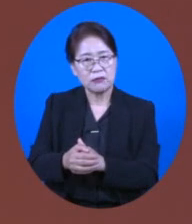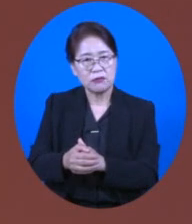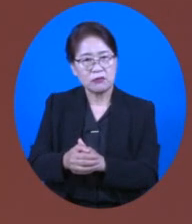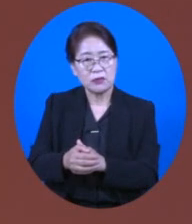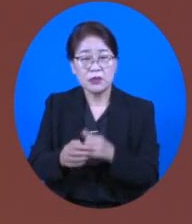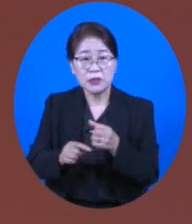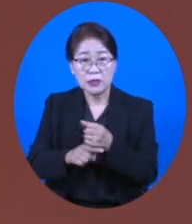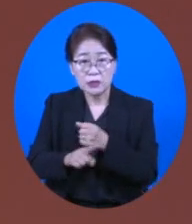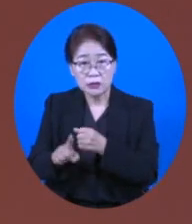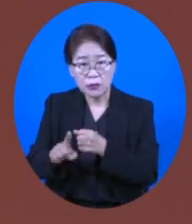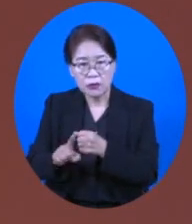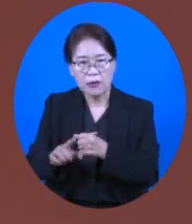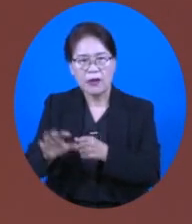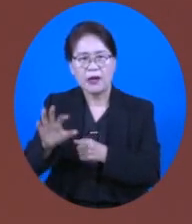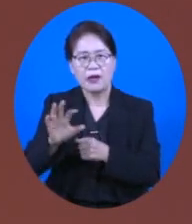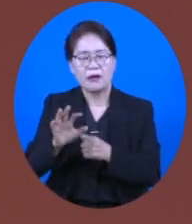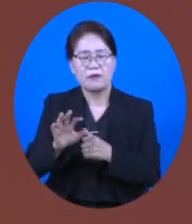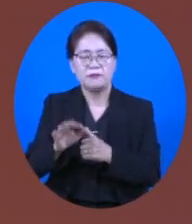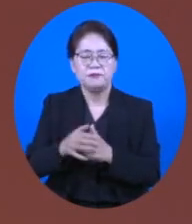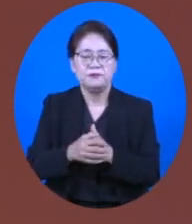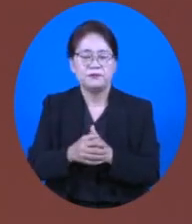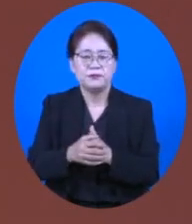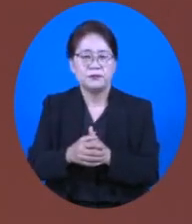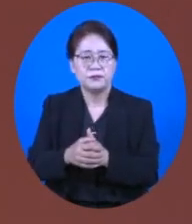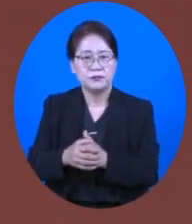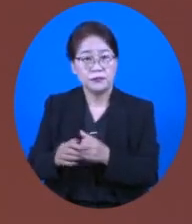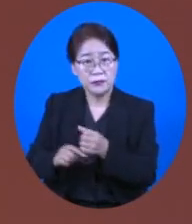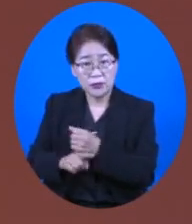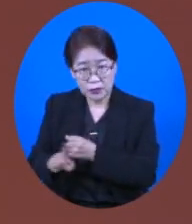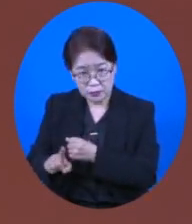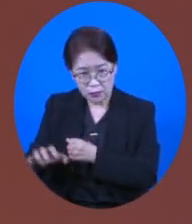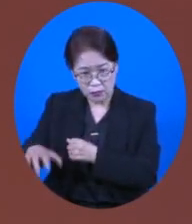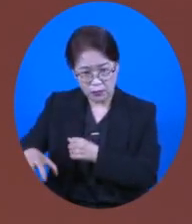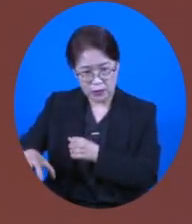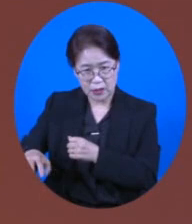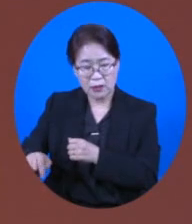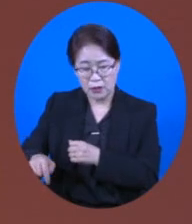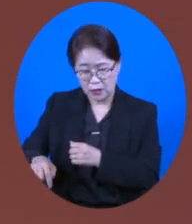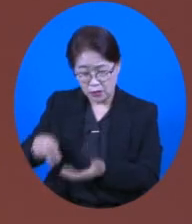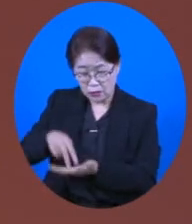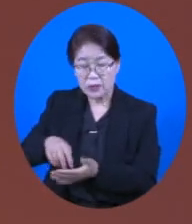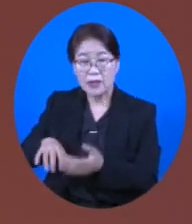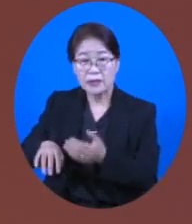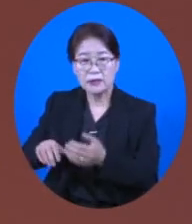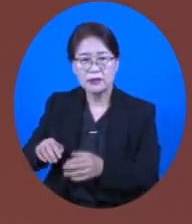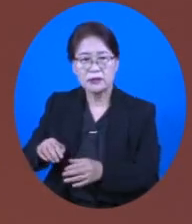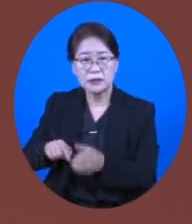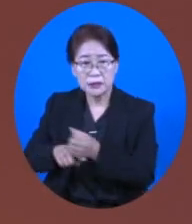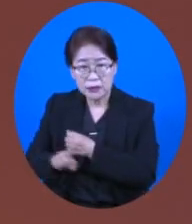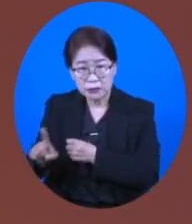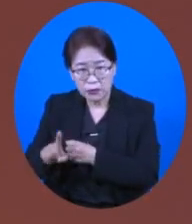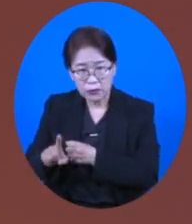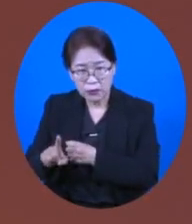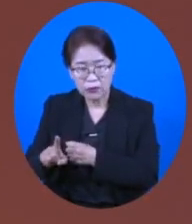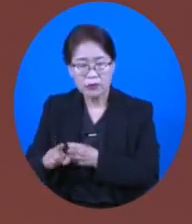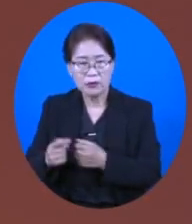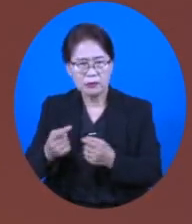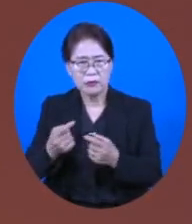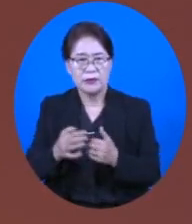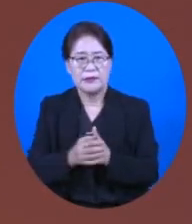뜻을 가지고 있는 알이 사용되었어요. 알. 이 말은 무슨 말인고 하면 정확하게 말하면요, 사탄은